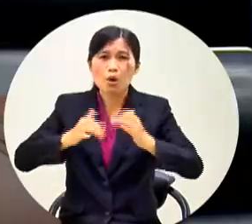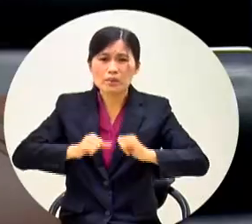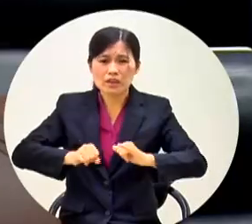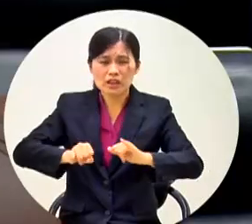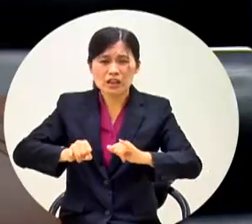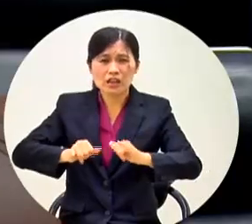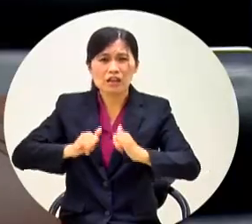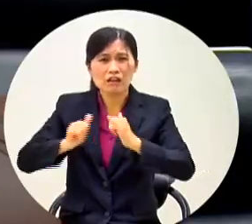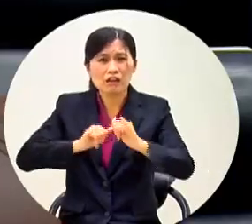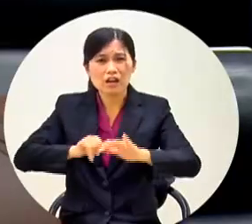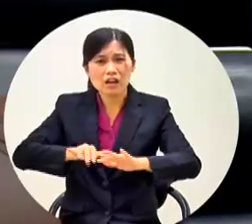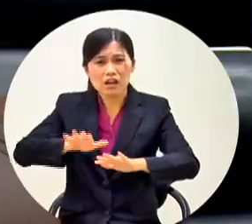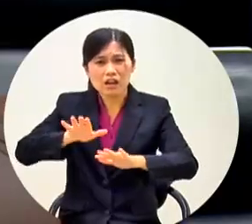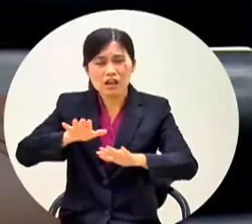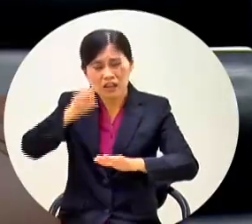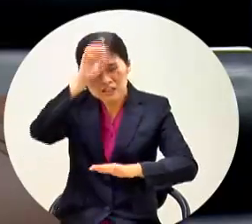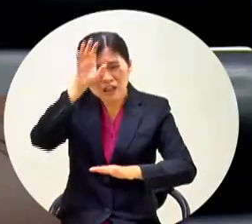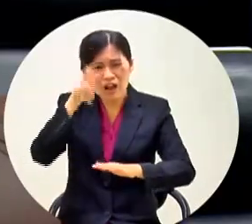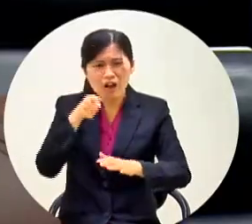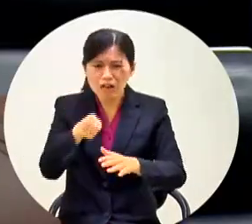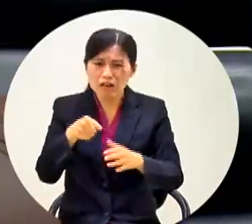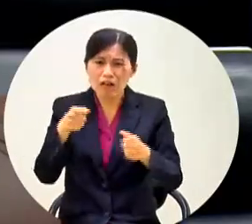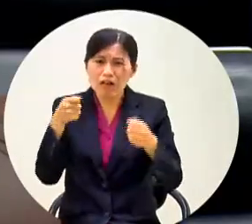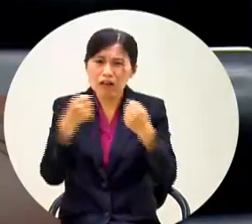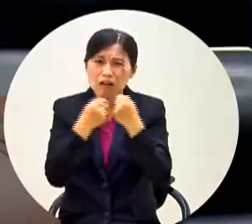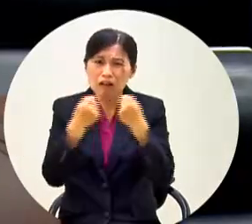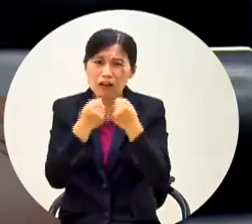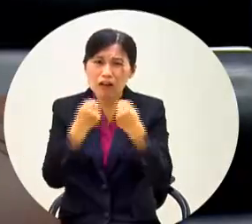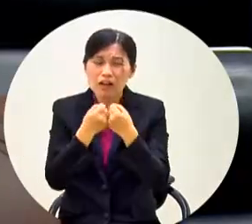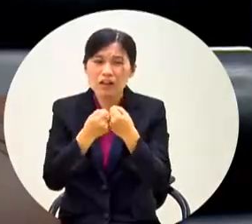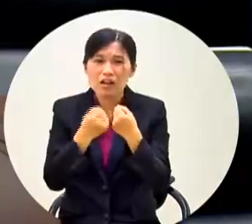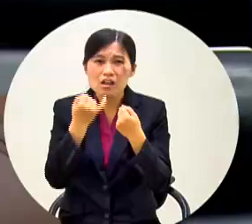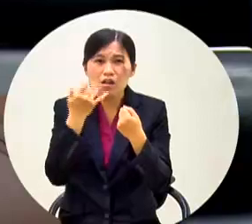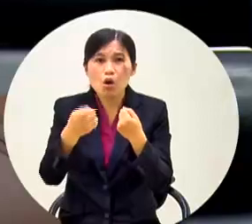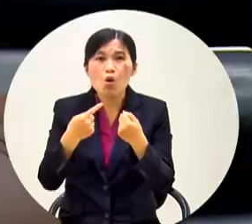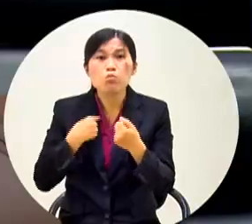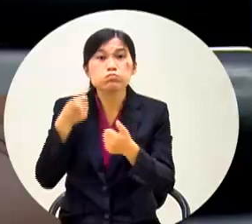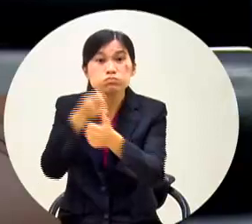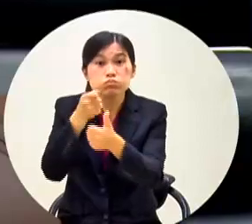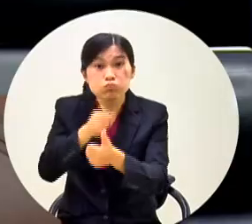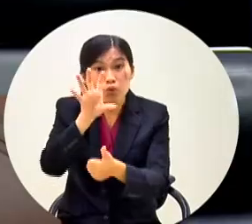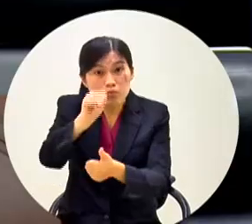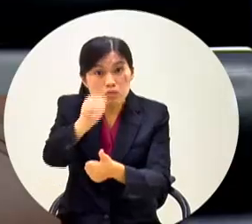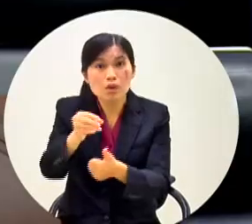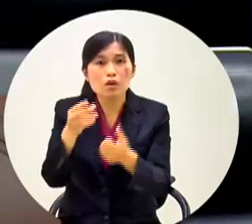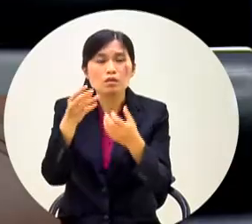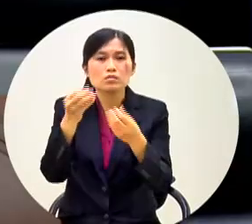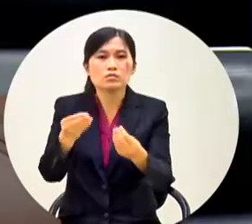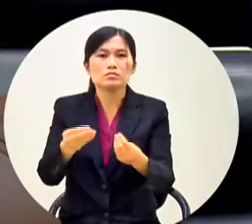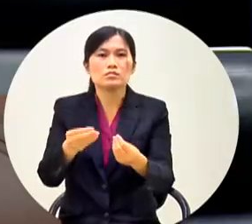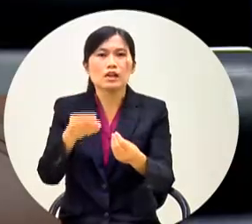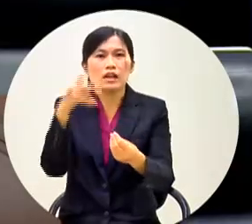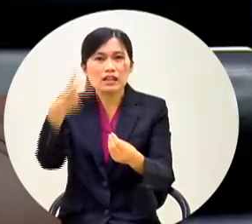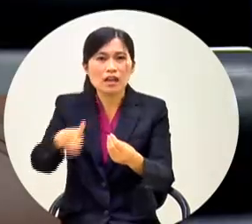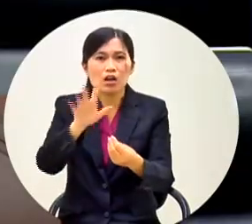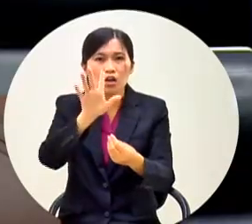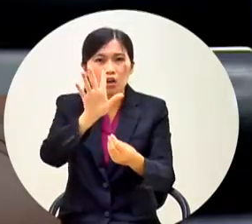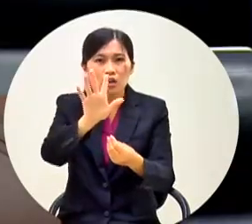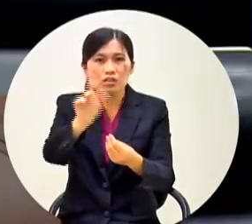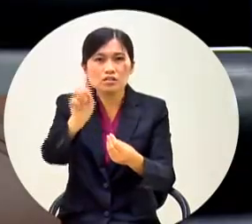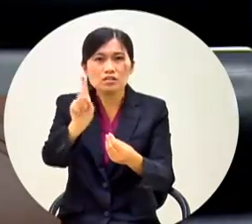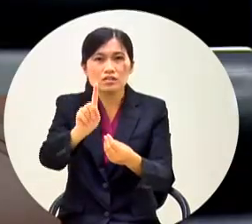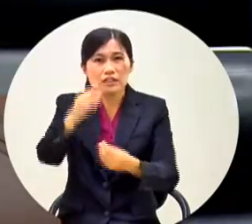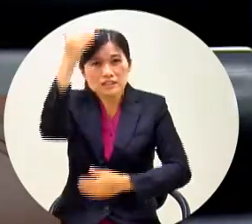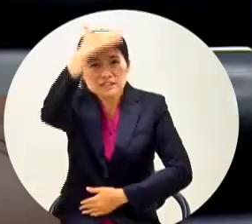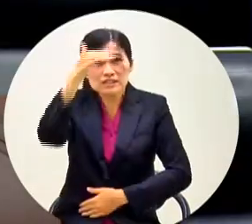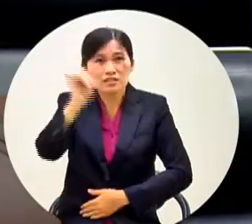吗？你有看到我给你打吗？还有一个更不能原谅的，我们郑梦如议员，她是新进的女性议员，